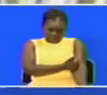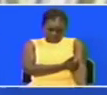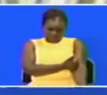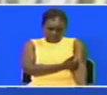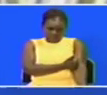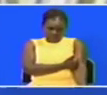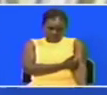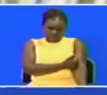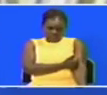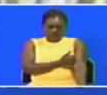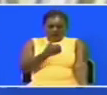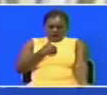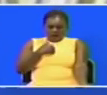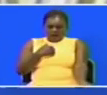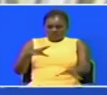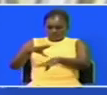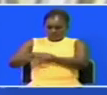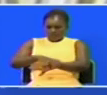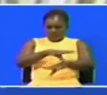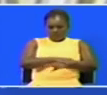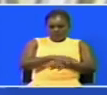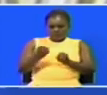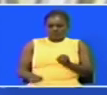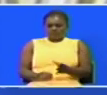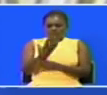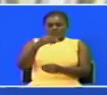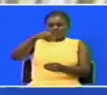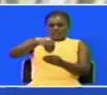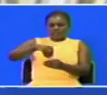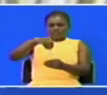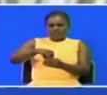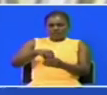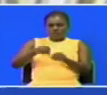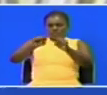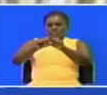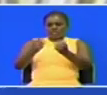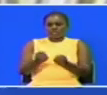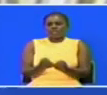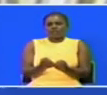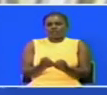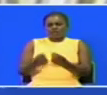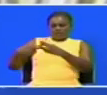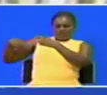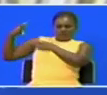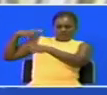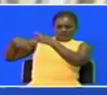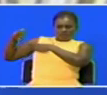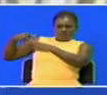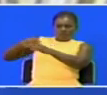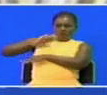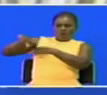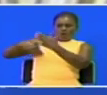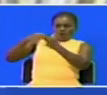a procuring entity shall establish an internal appeal system to review all decisions